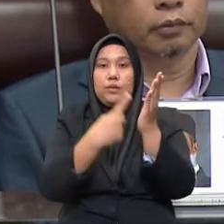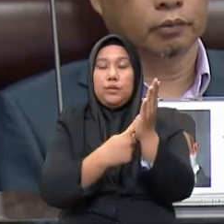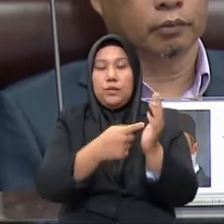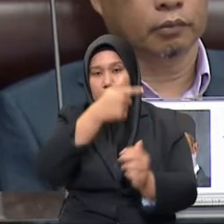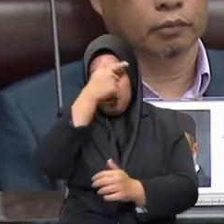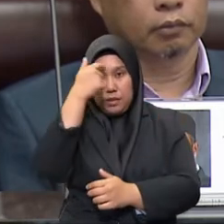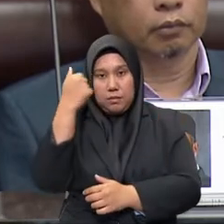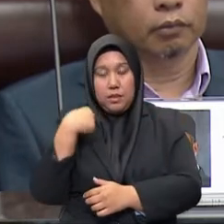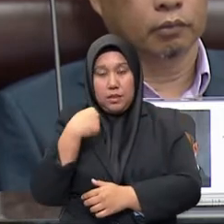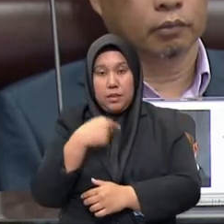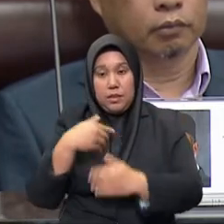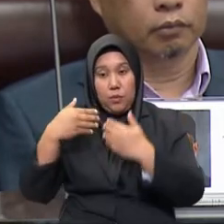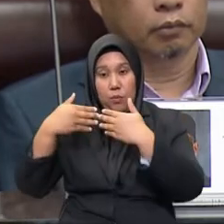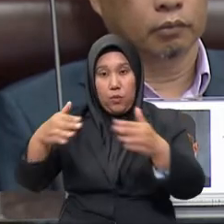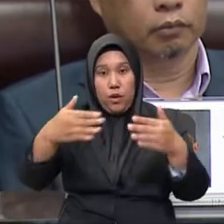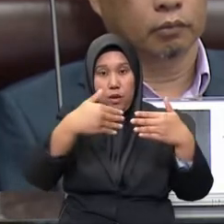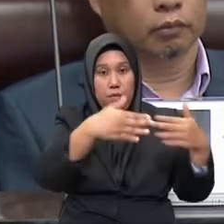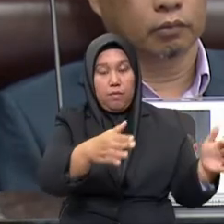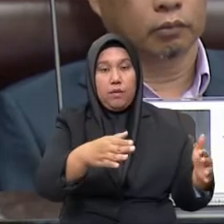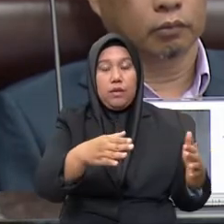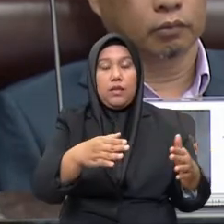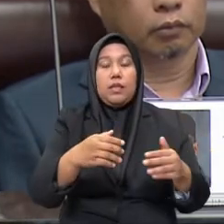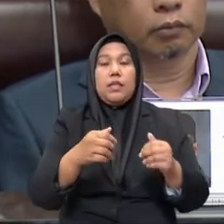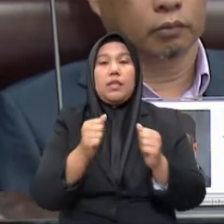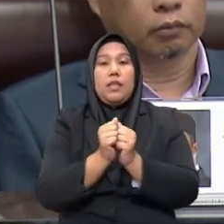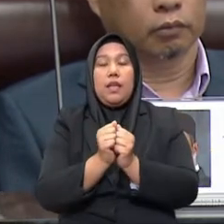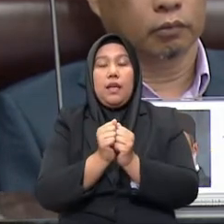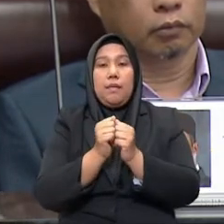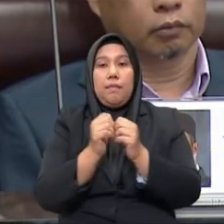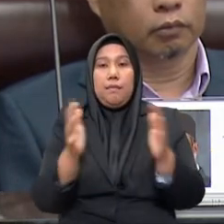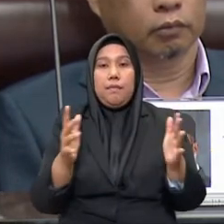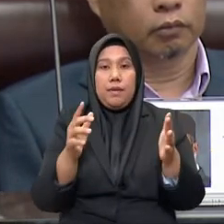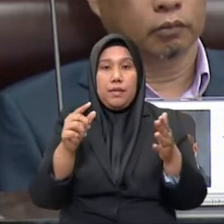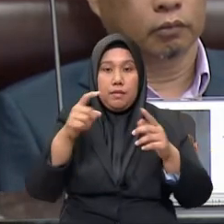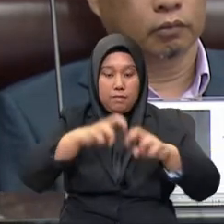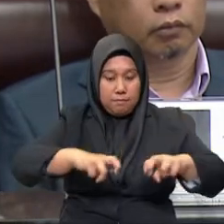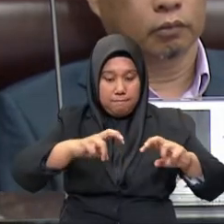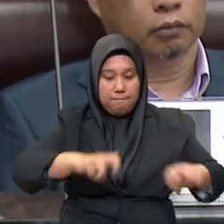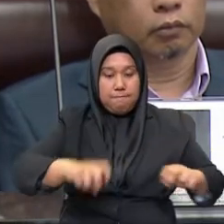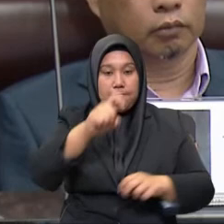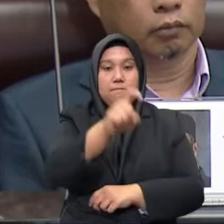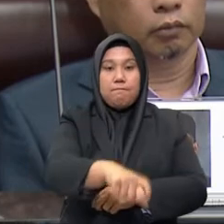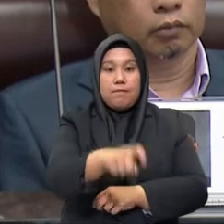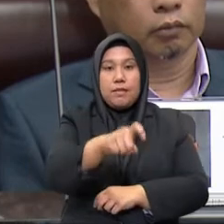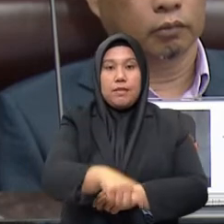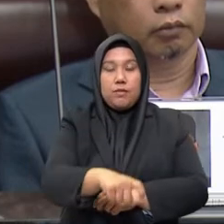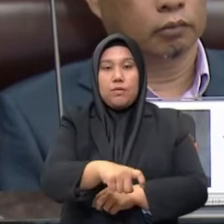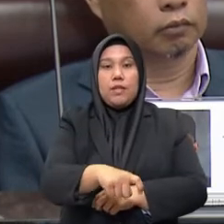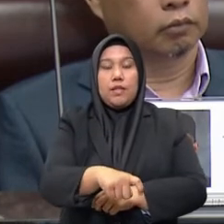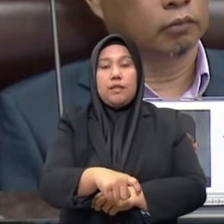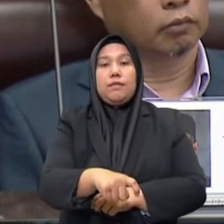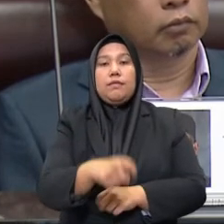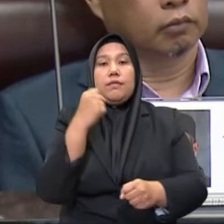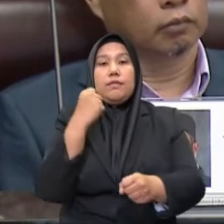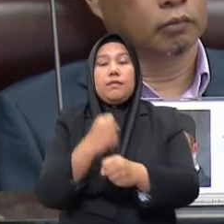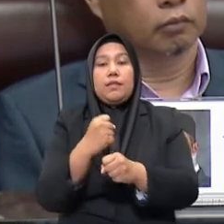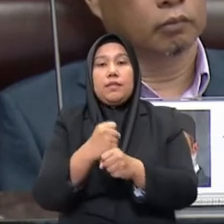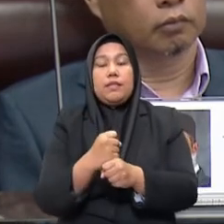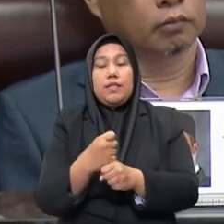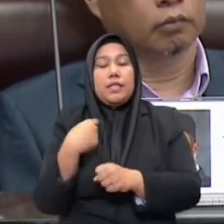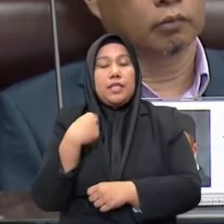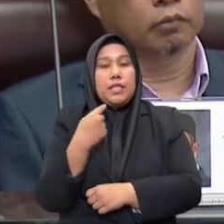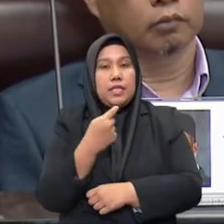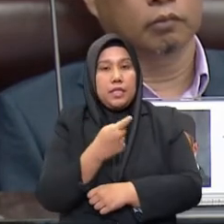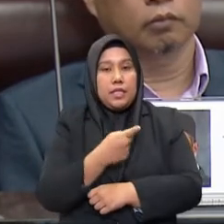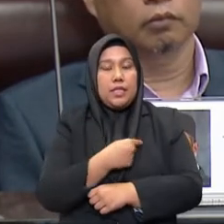terus buka tanpa mengkaji needs ataupun keperluan di pasaran, kita akan hadapi masalah yang sama nanti